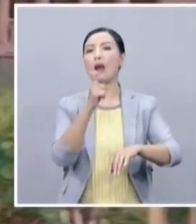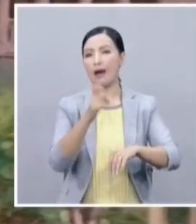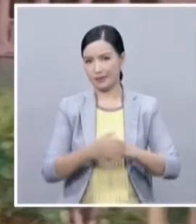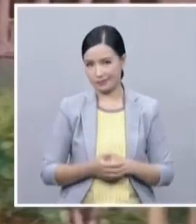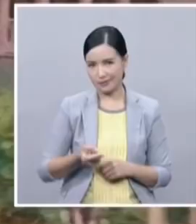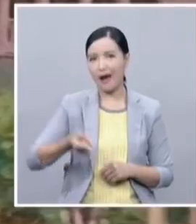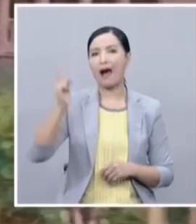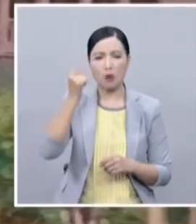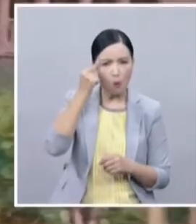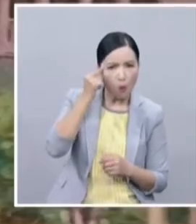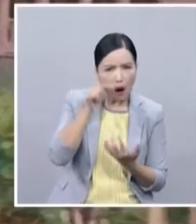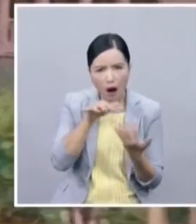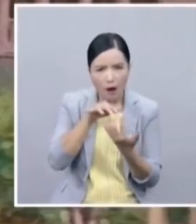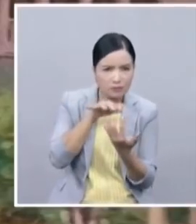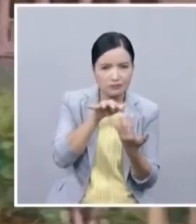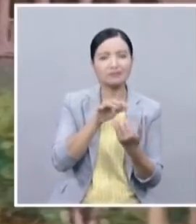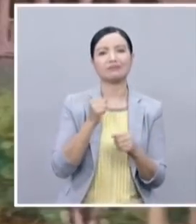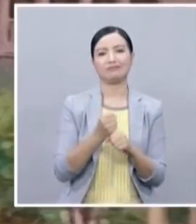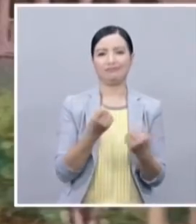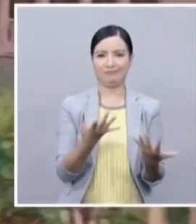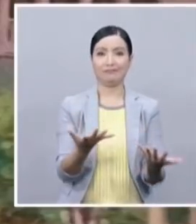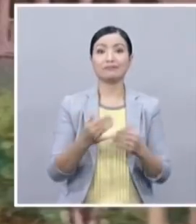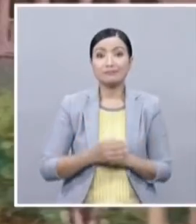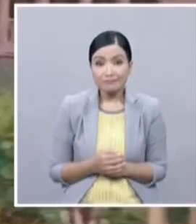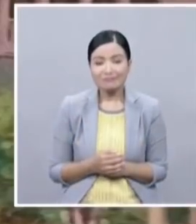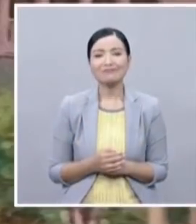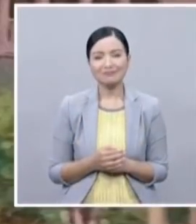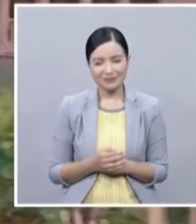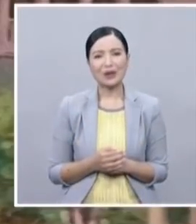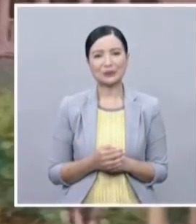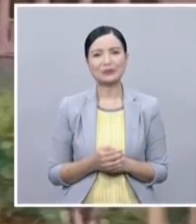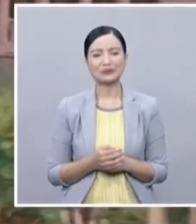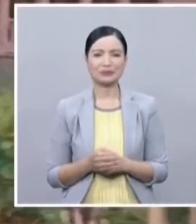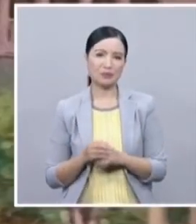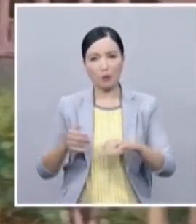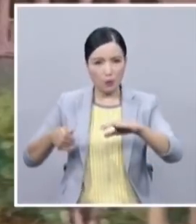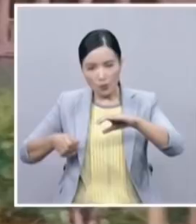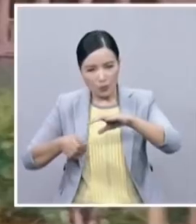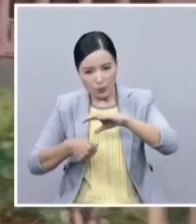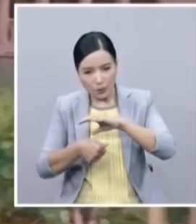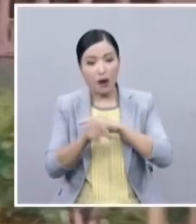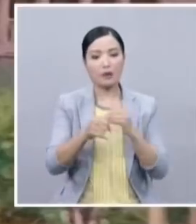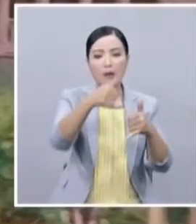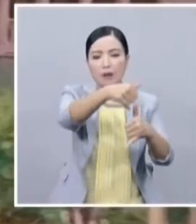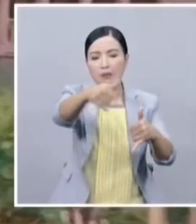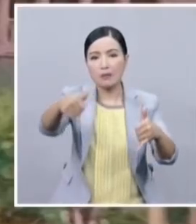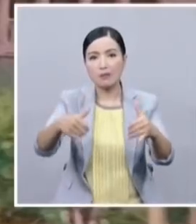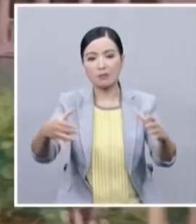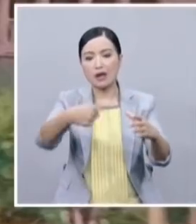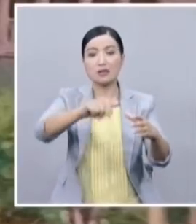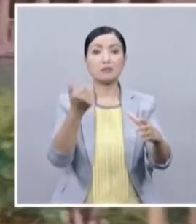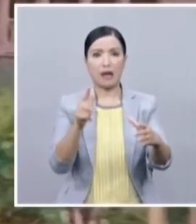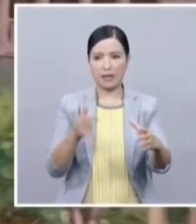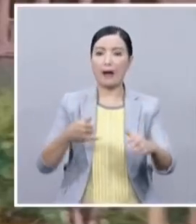กนานพอสมควรกว่าจะรู้กันว่าต้องทำอะไรกันนะครับก็พอเอินเข้าไปพร้อมกันไงทางนักด